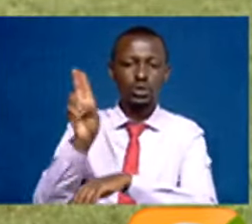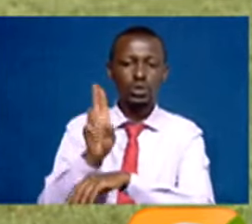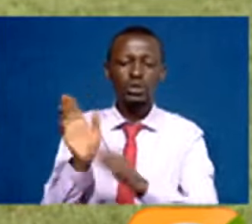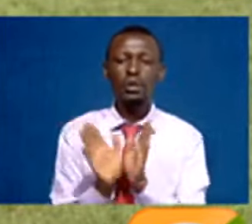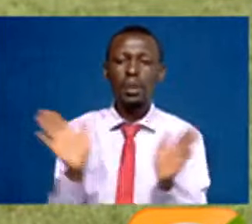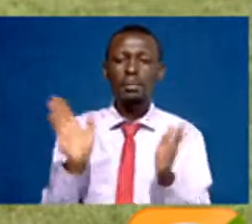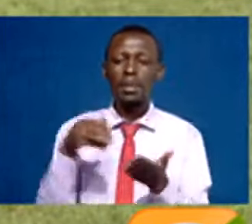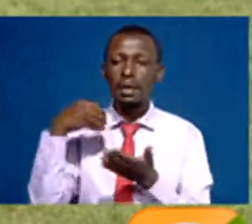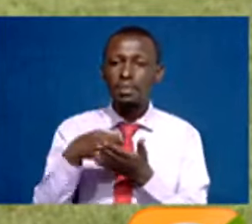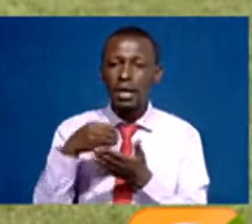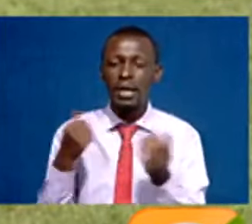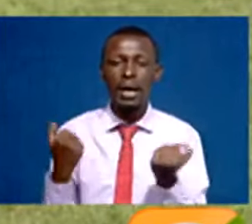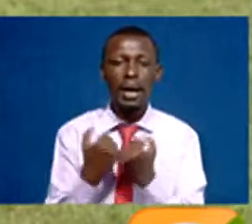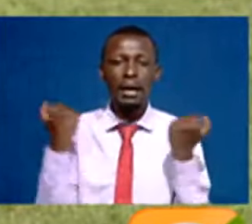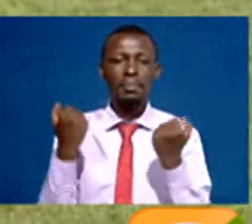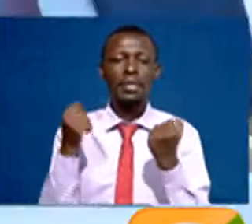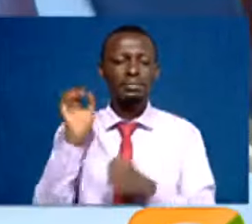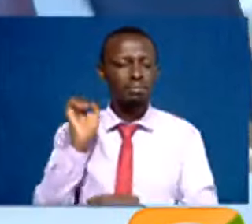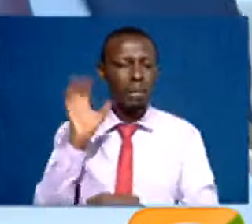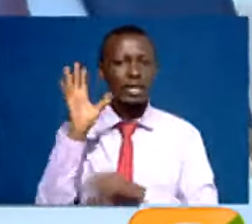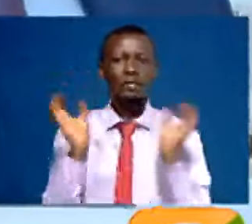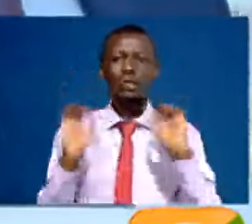umma haitakuwa ya juu serikalini.